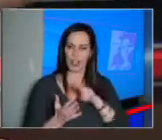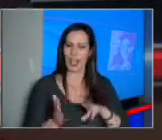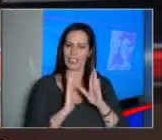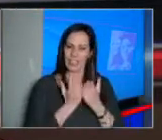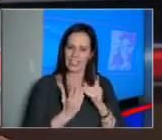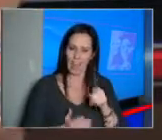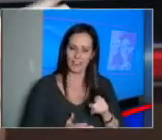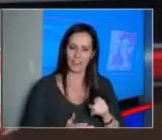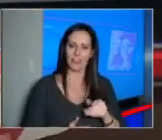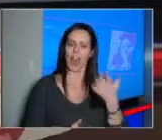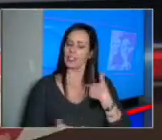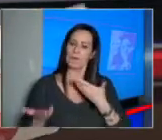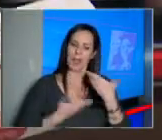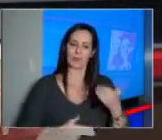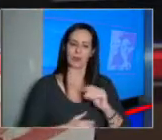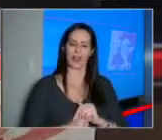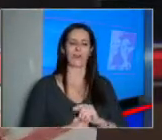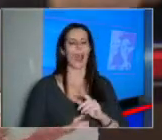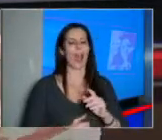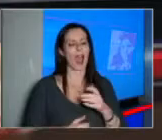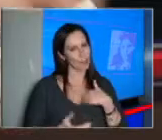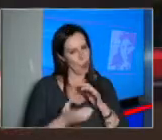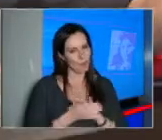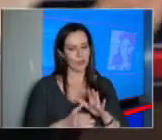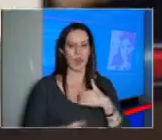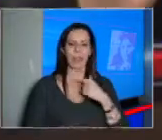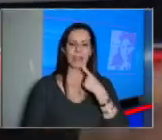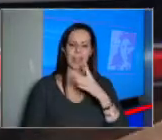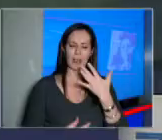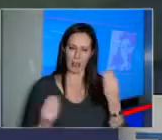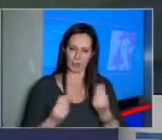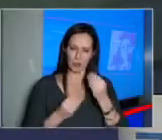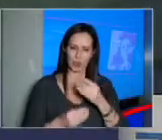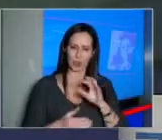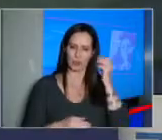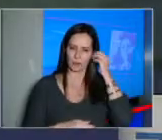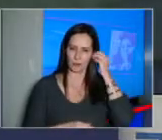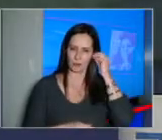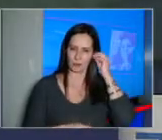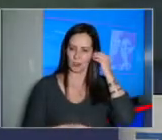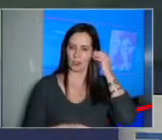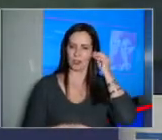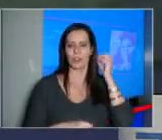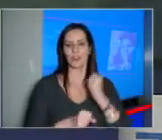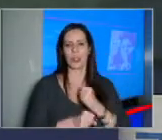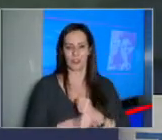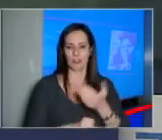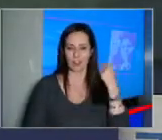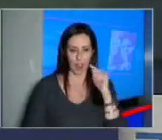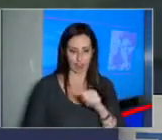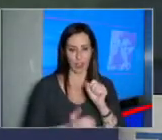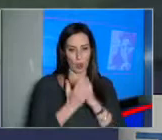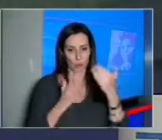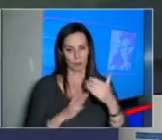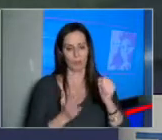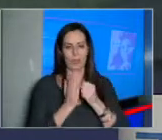הספר הזה, הייתי מזמין אותך לרעיון. אבל אנחנו חברים. אני רק אגיד כמה דברים שנעמי עשתה ככה בחיי הקצרים. היא הייתה עיתונאית